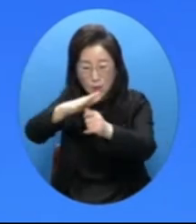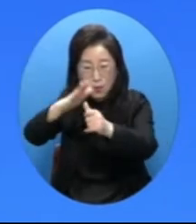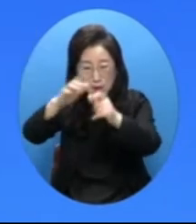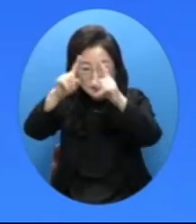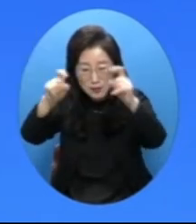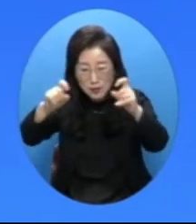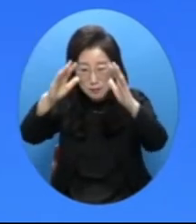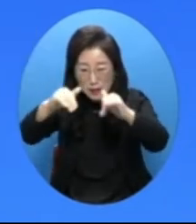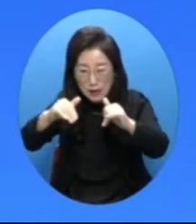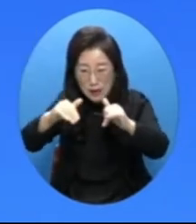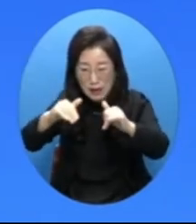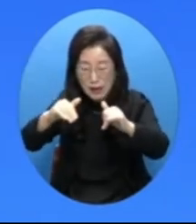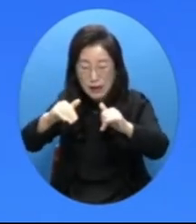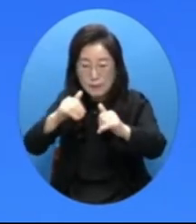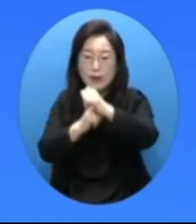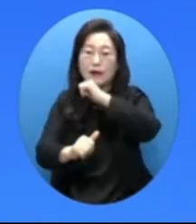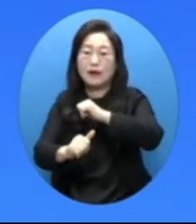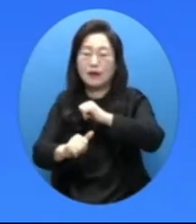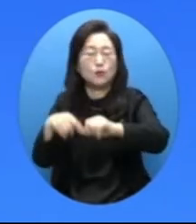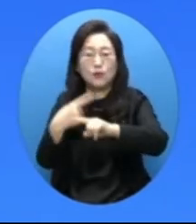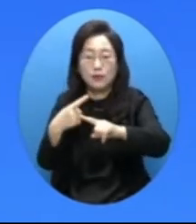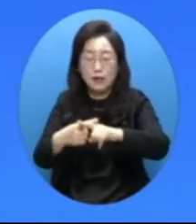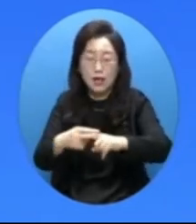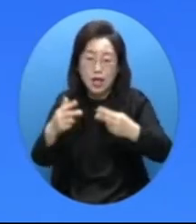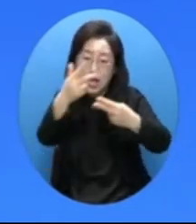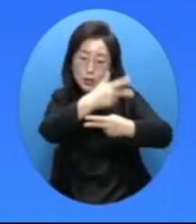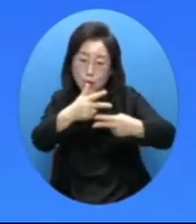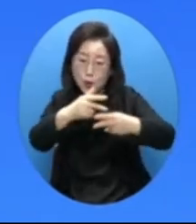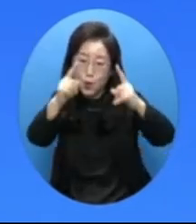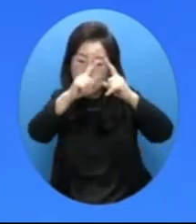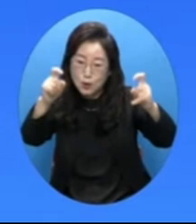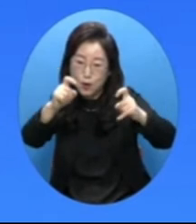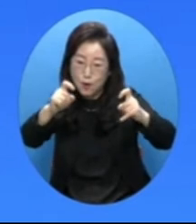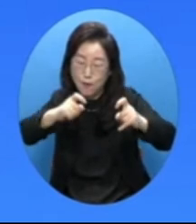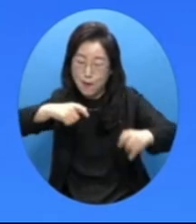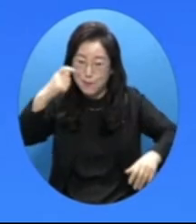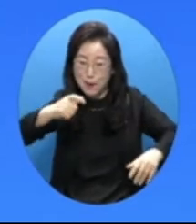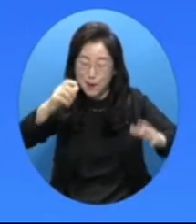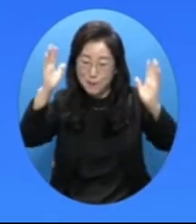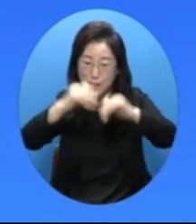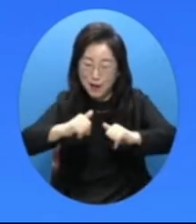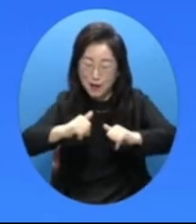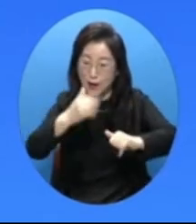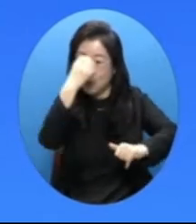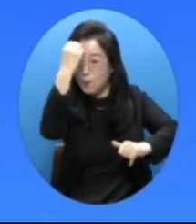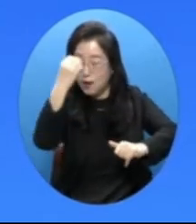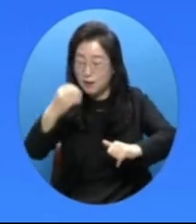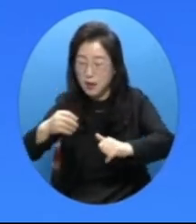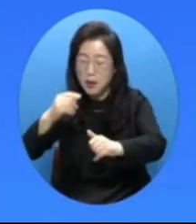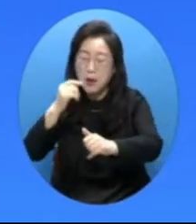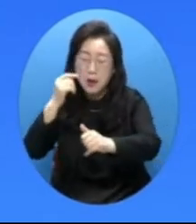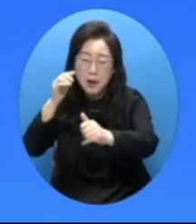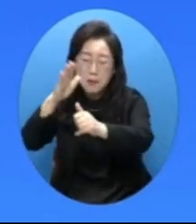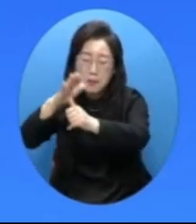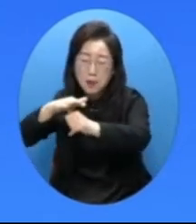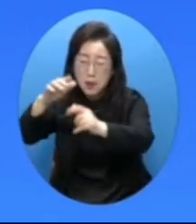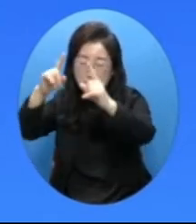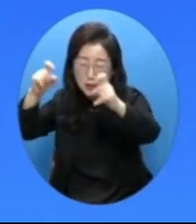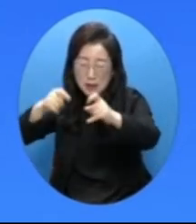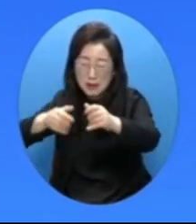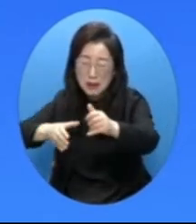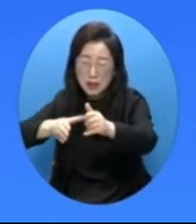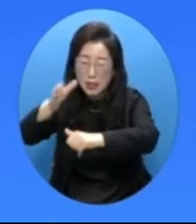무너뜨리고 난 다음에 교만해서 방심해서 아이성의 전체 처음엔 졌지만 그들이 회개하고 다시 하나님의 엎드려 기도할 때 하나님께서